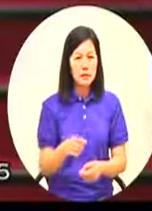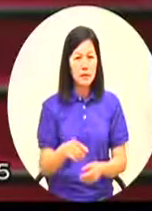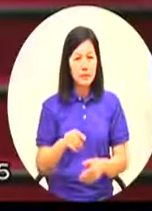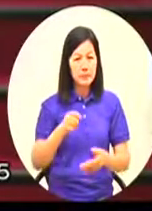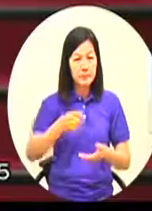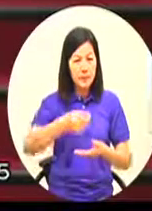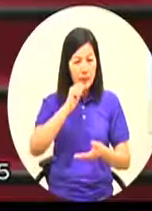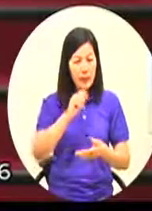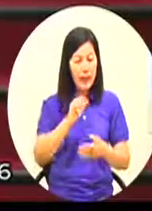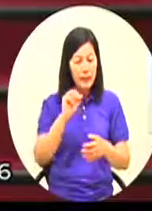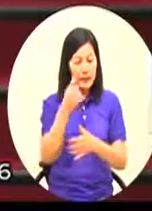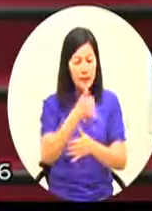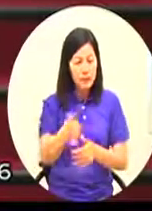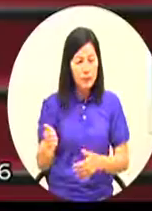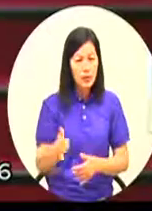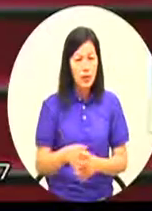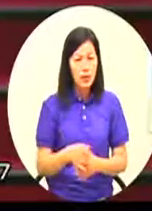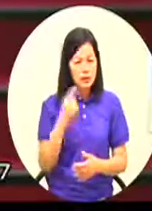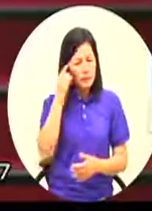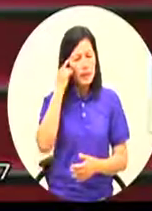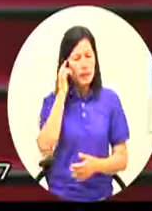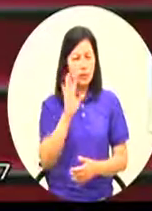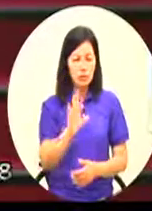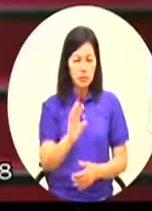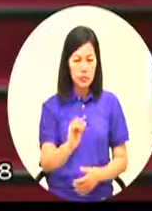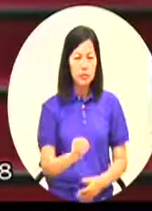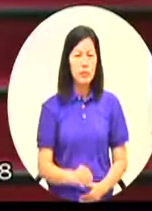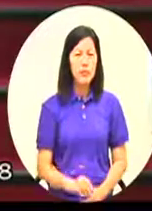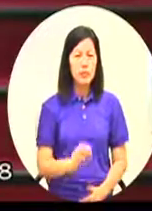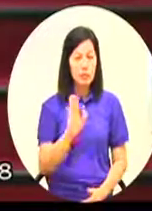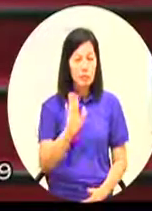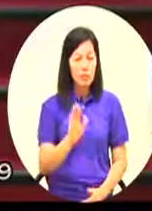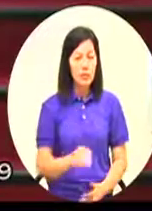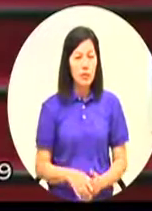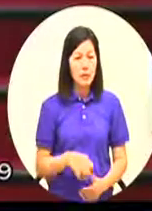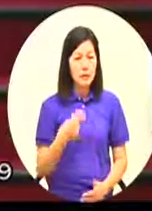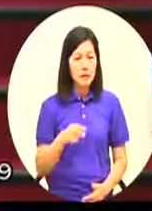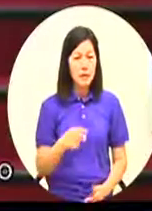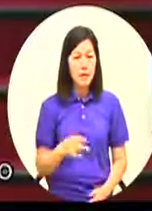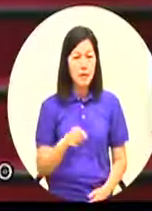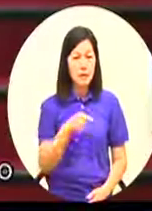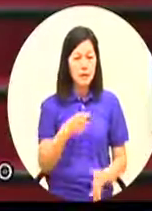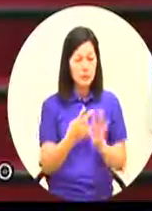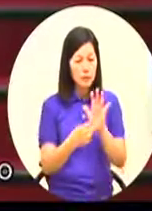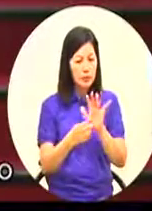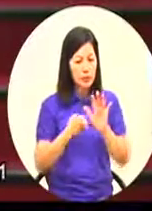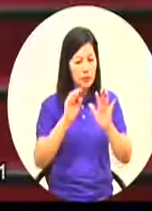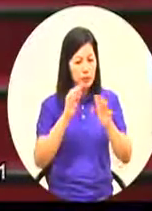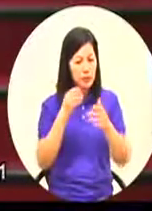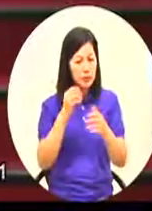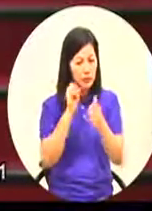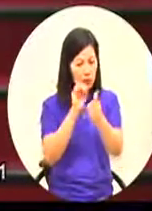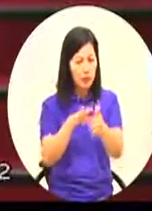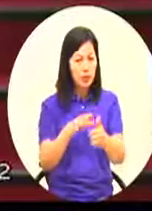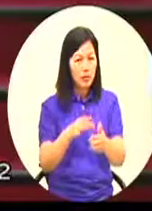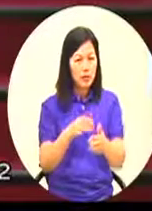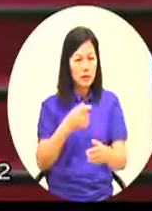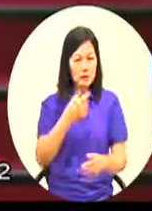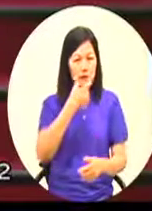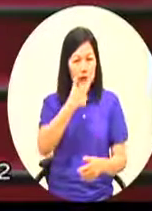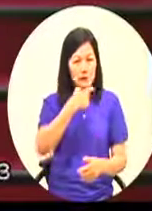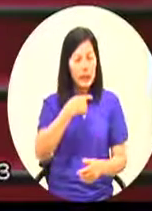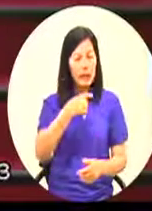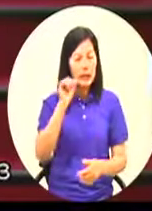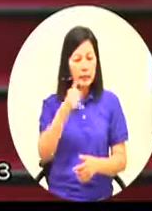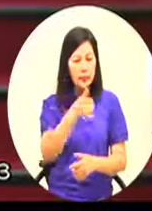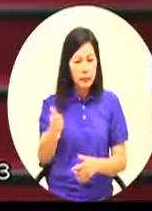会有一点感触了，但是我相信从我们这样的解释以后，汤议员应该会有所了解了哈。